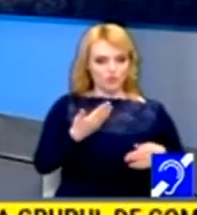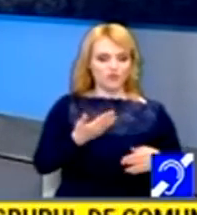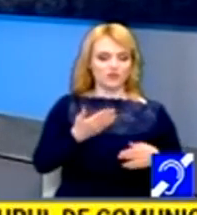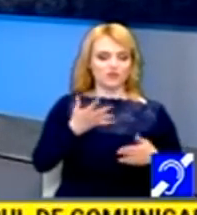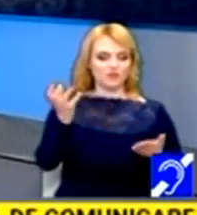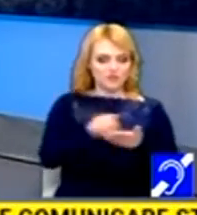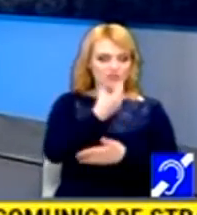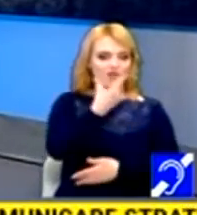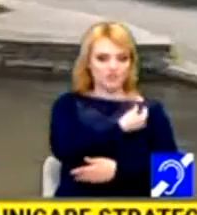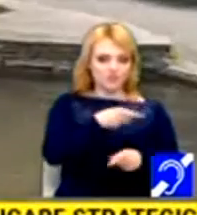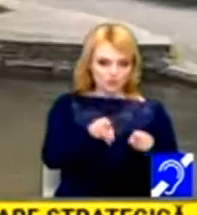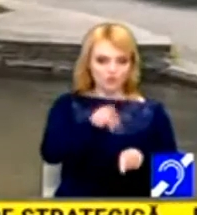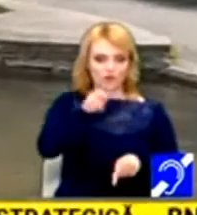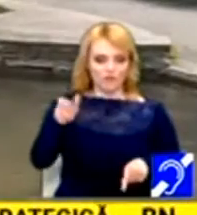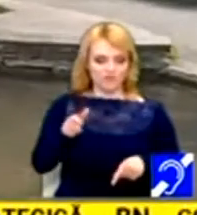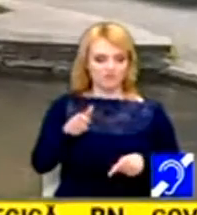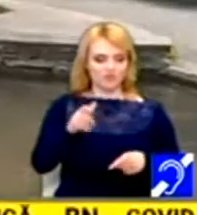unui vaccin.